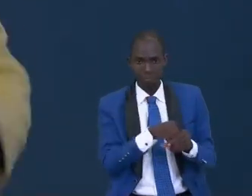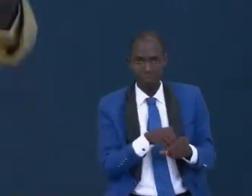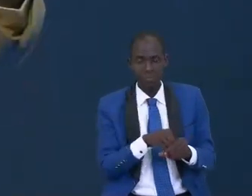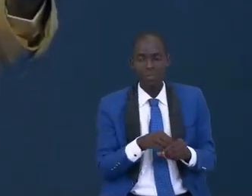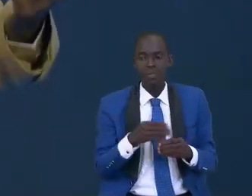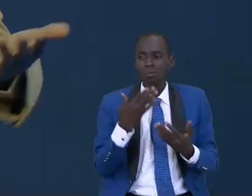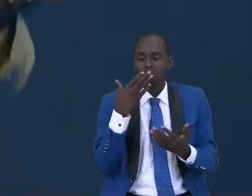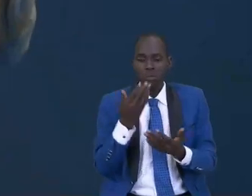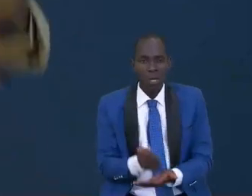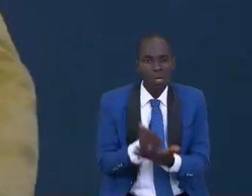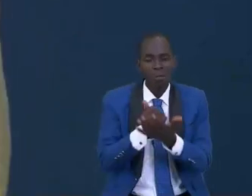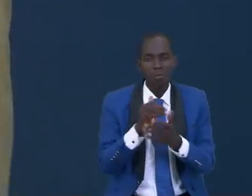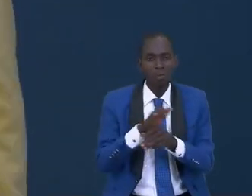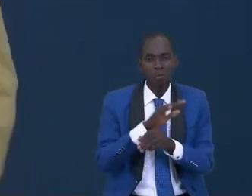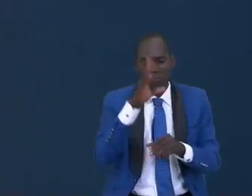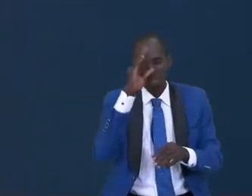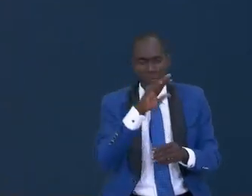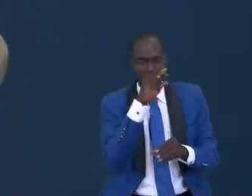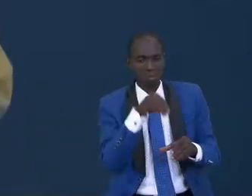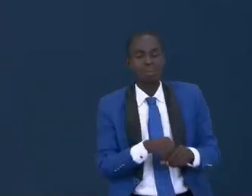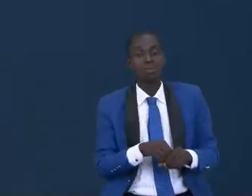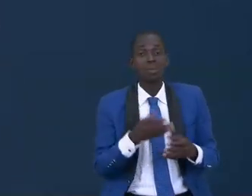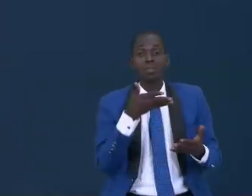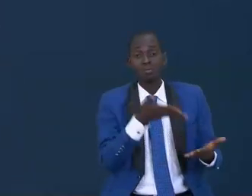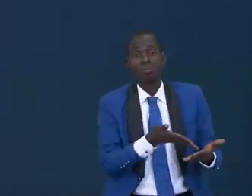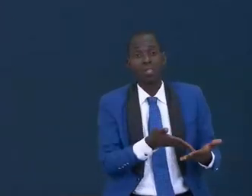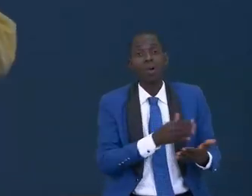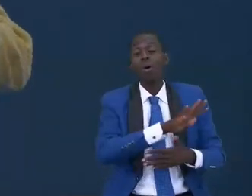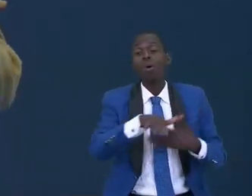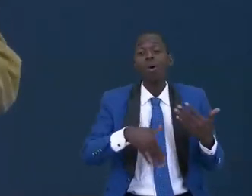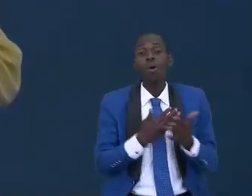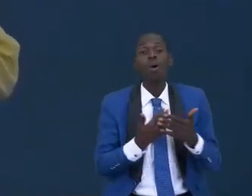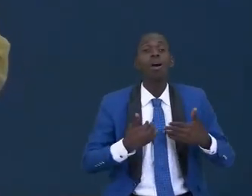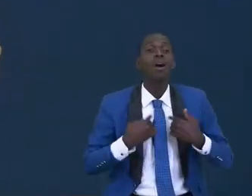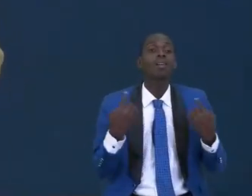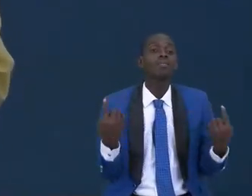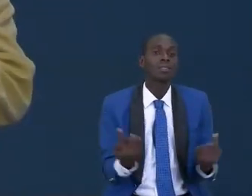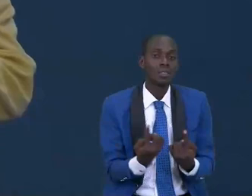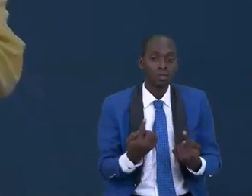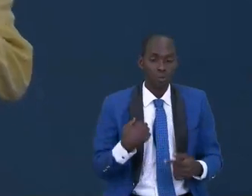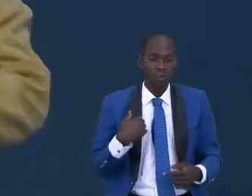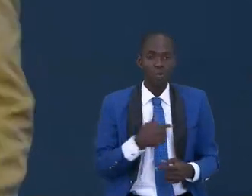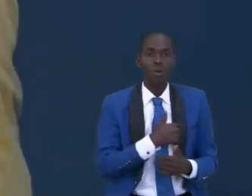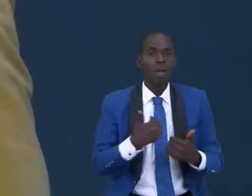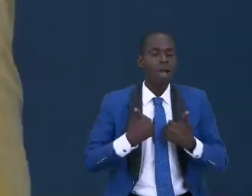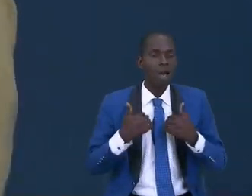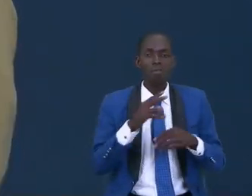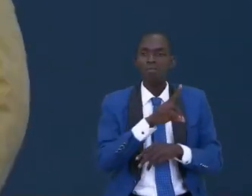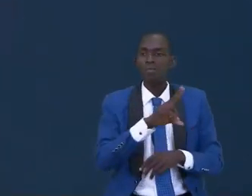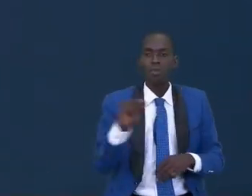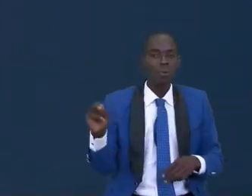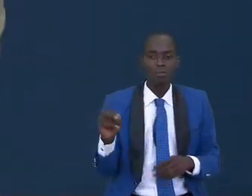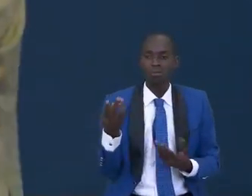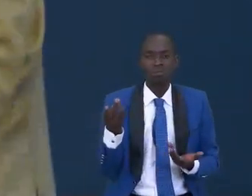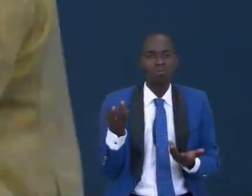francs, les hommes francs, les femmes religieuses, les femmes franches, tous ont péché. Nous n'avons pas de